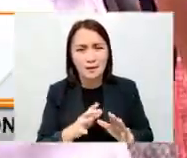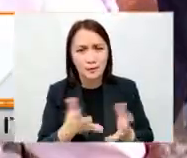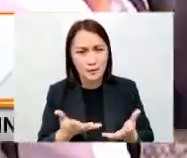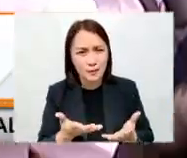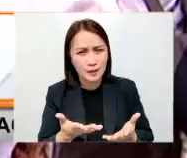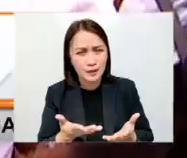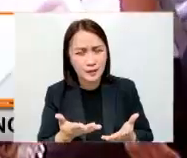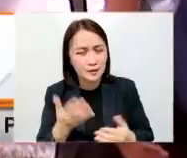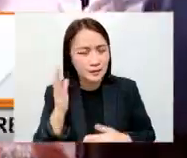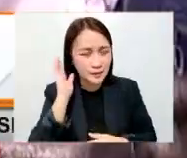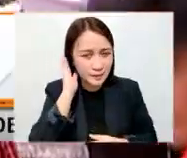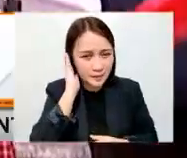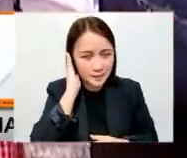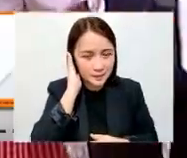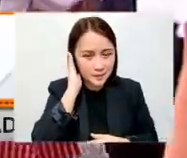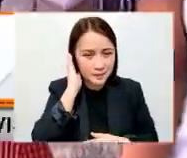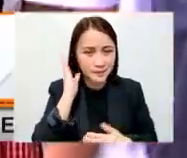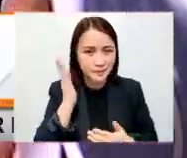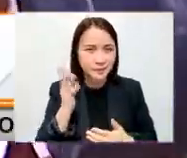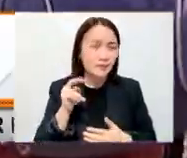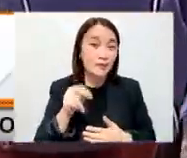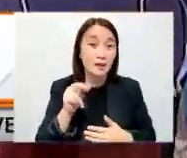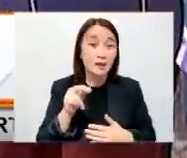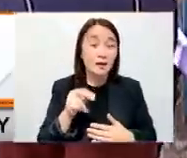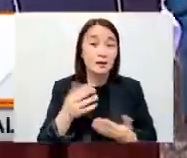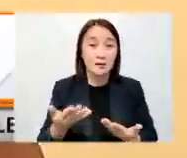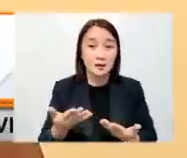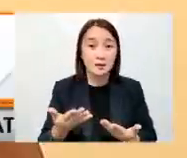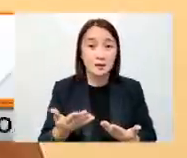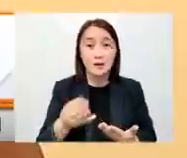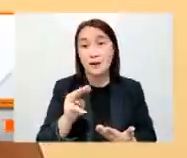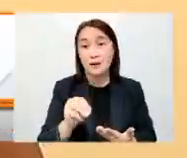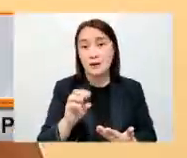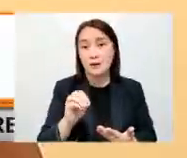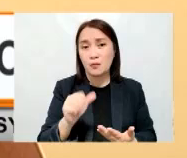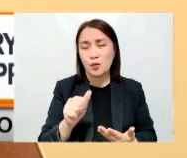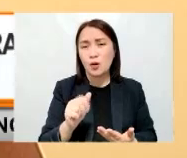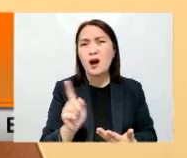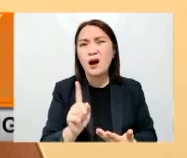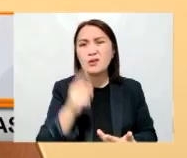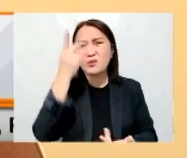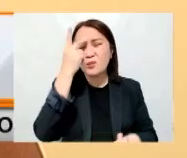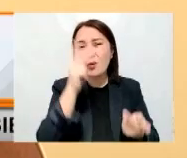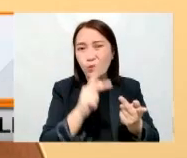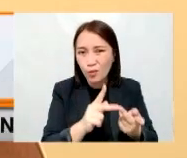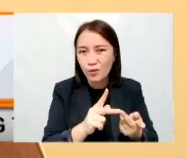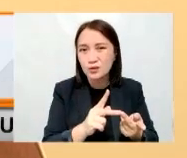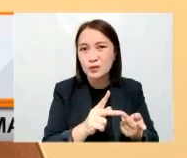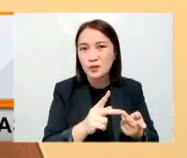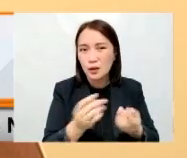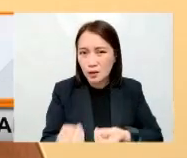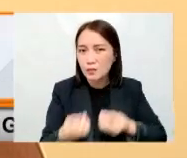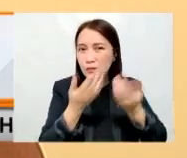kaya bakit kailangan pang maglabas ng memorandum? Ano ang purpose ng paglalabas ng memoranda na ito? Nais nito